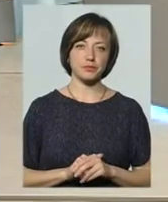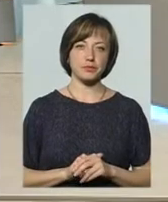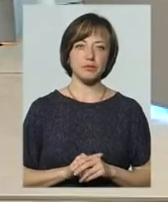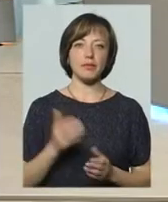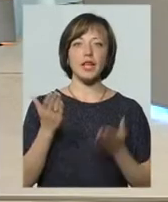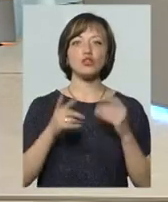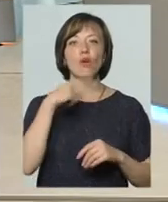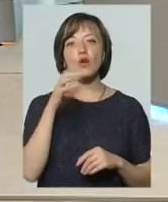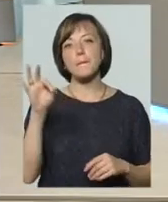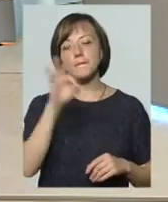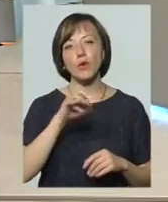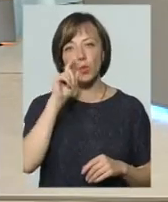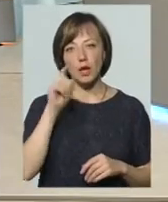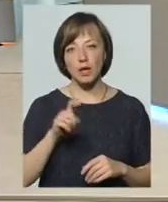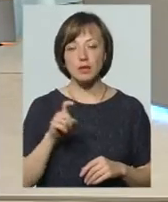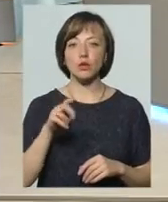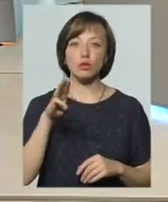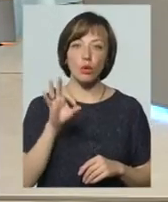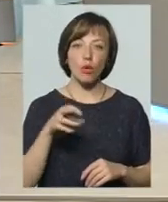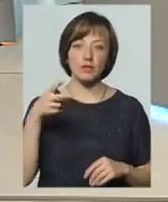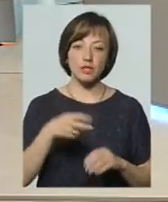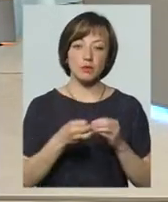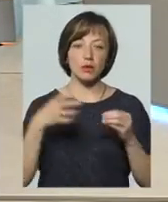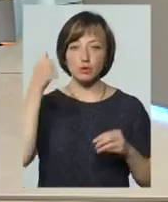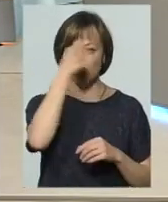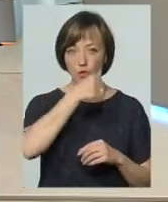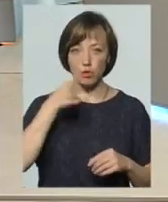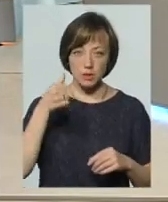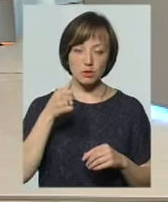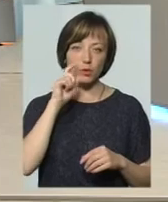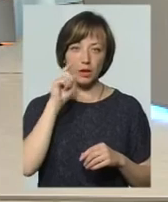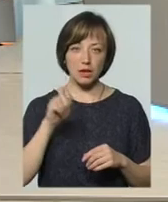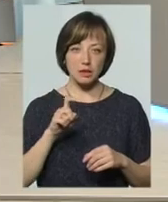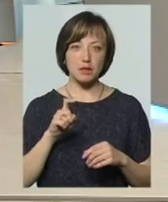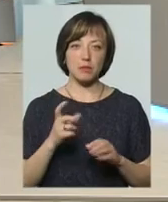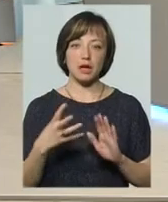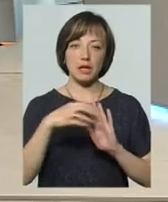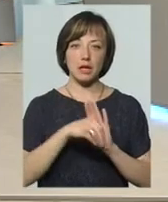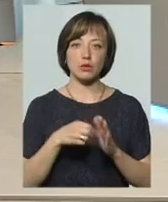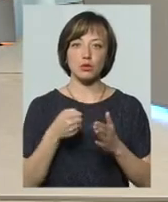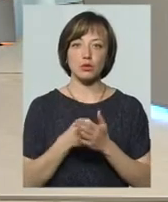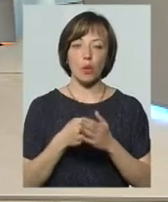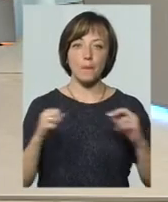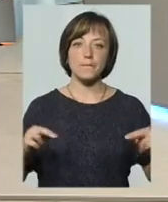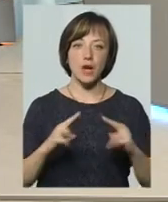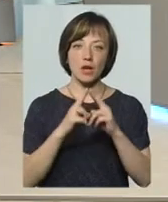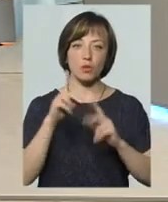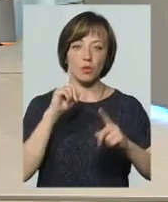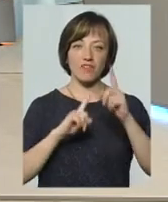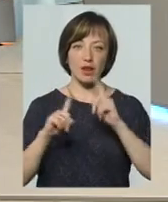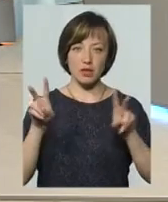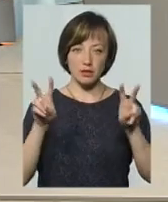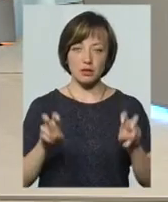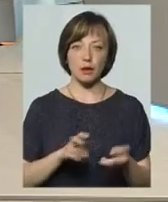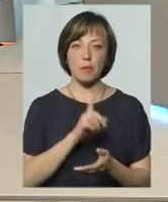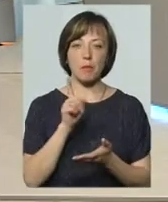про Україну, то Україна в 2015 році, як і більшість країн світу, приєдналася до Паризької конференції, яка